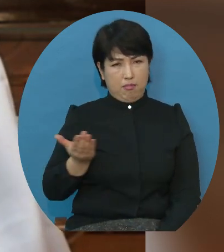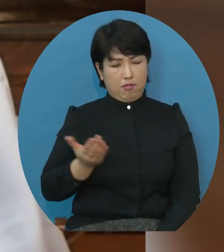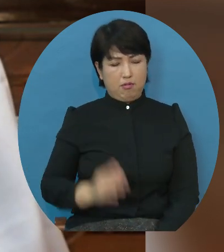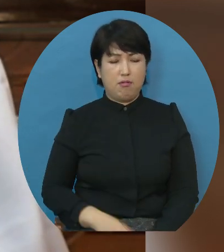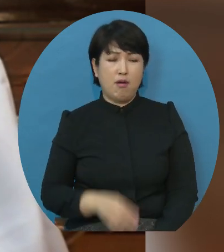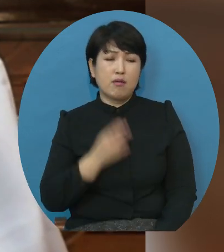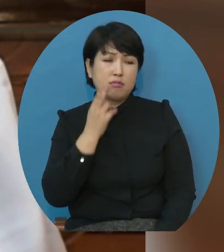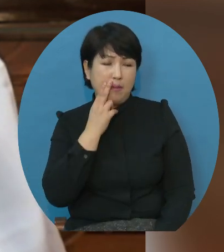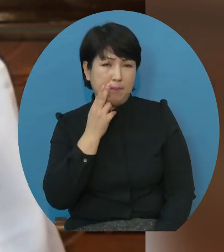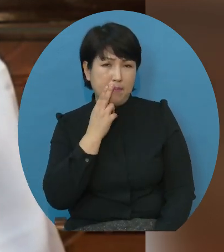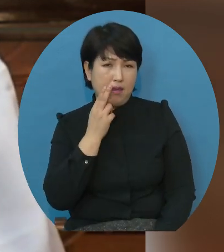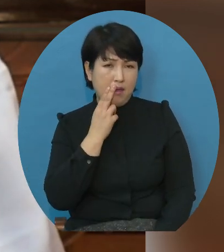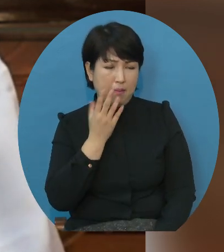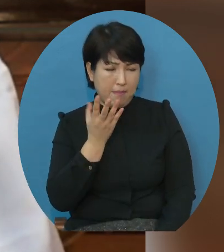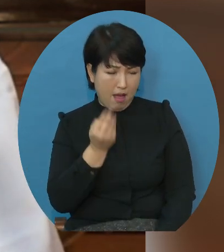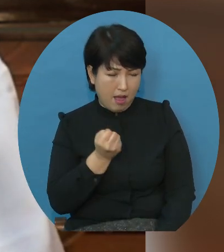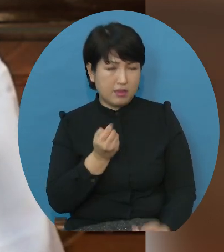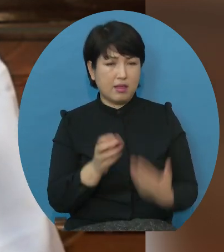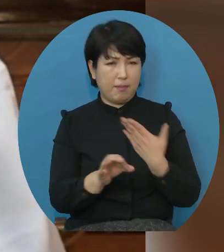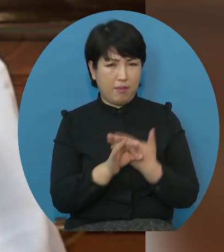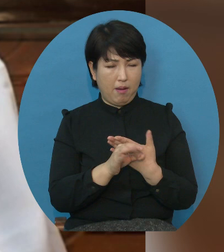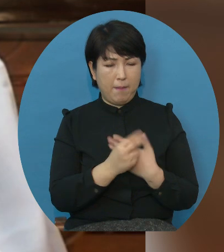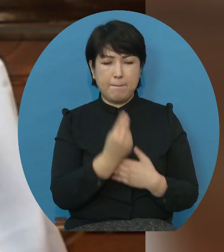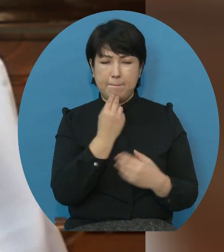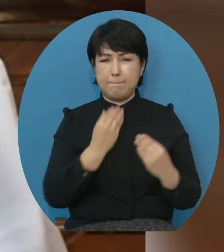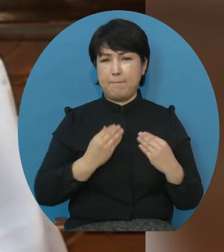담배라고 피워 가지고 패를 망치고